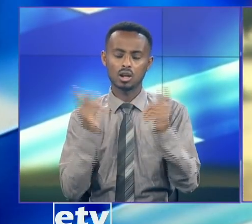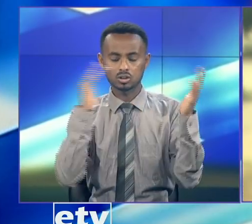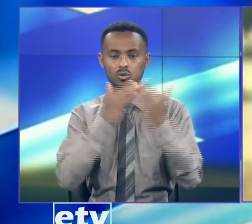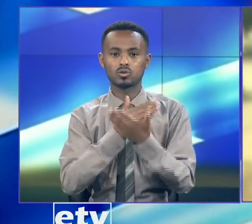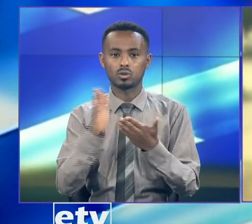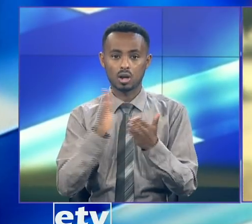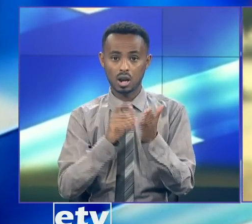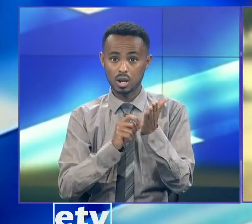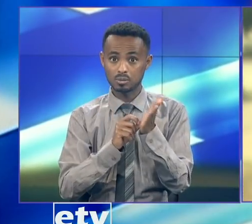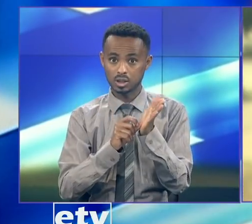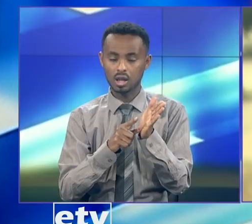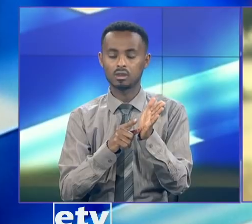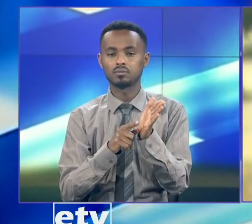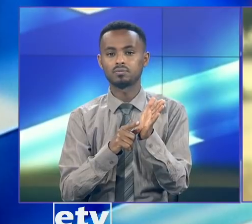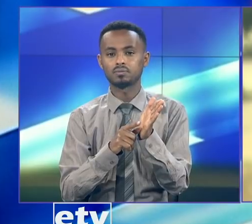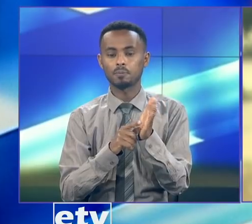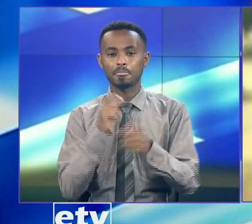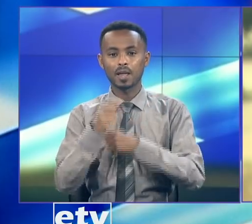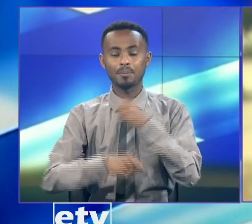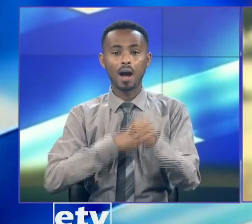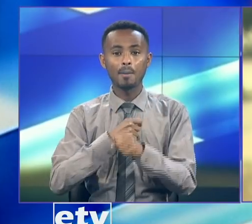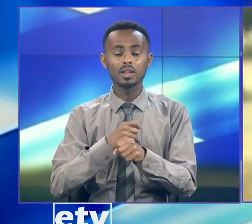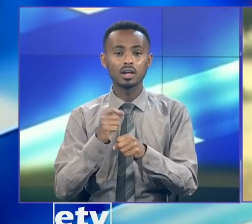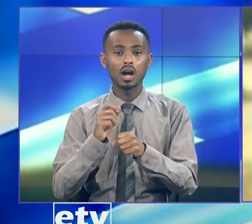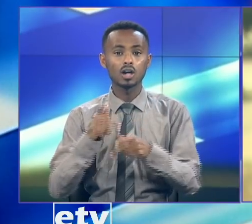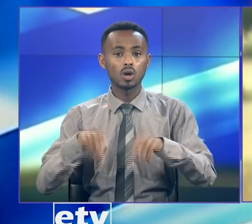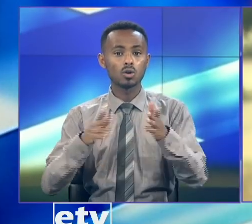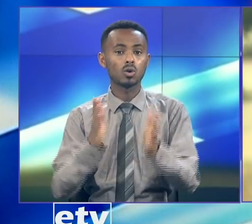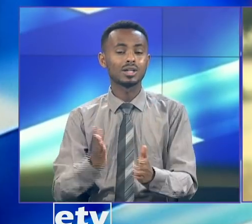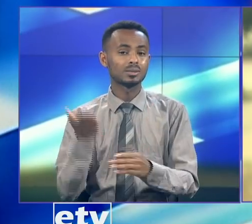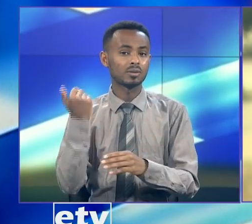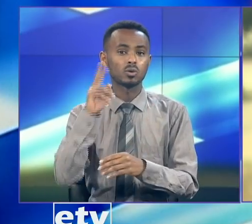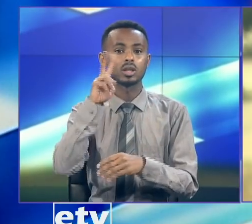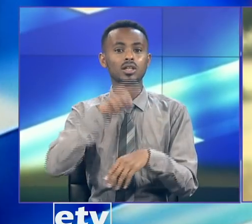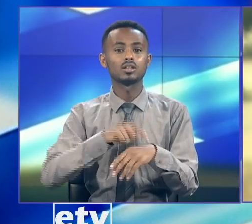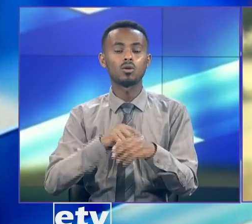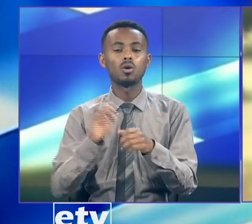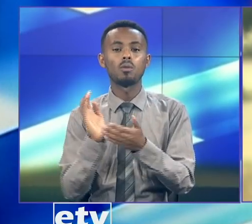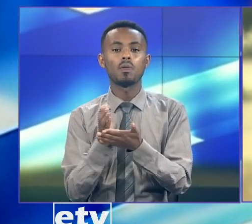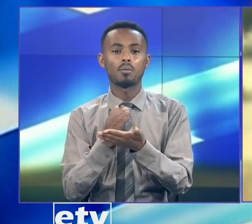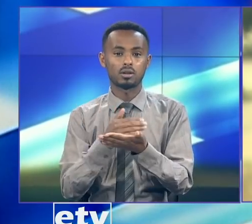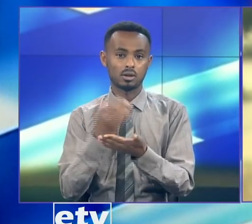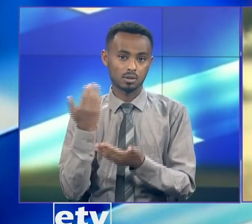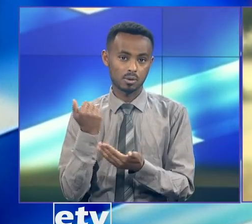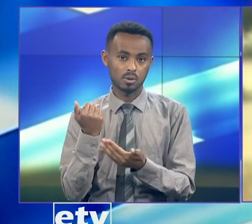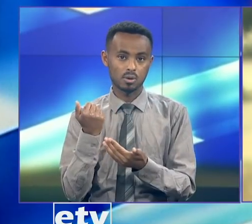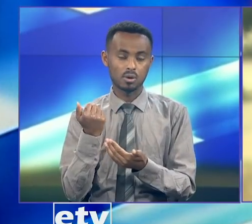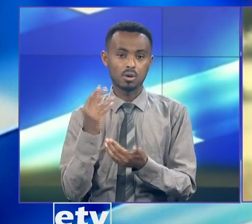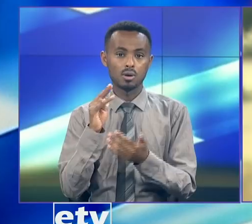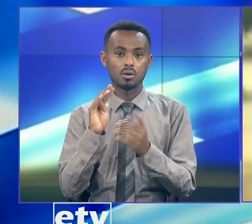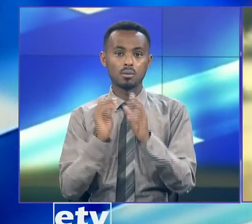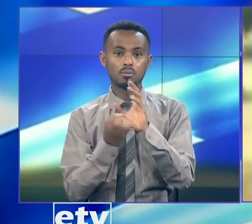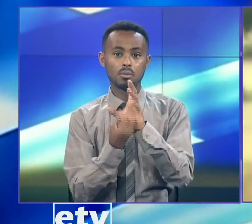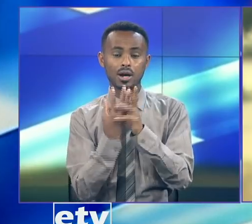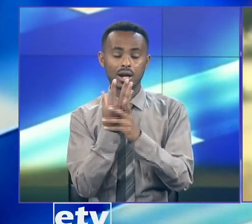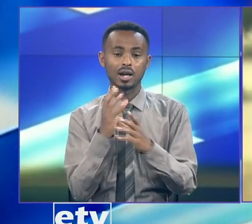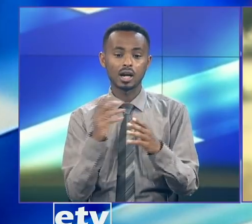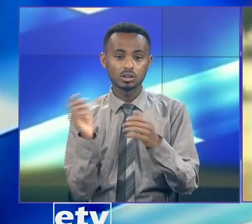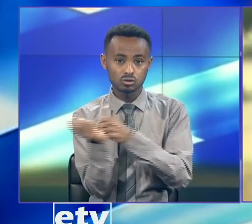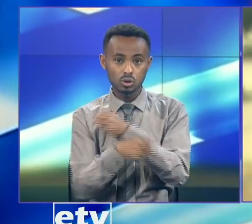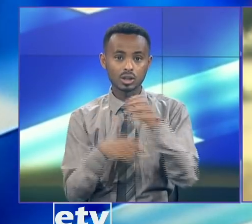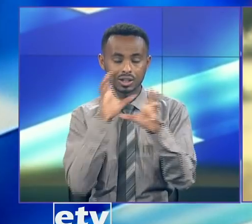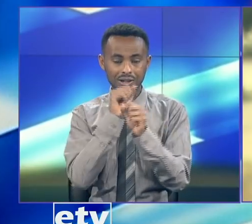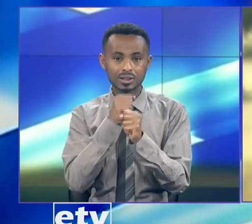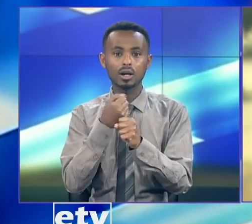ለምሳሌ በአመት አርሶ አደሩ ከዚህ በፊት ሁለት ጊዜ ነው የሚያመርተው። የመህርን አጭዶ ከጨረሰ በኋላ